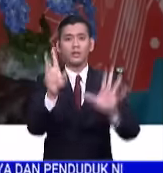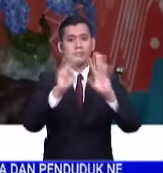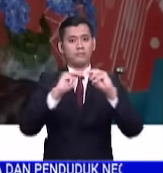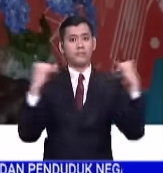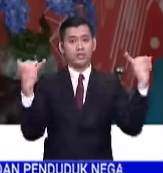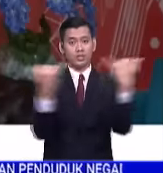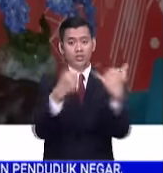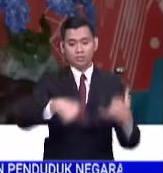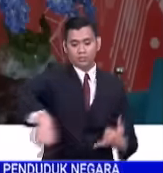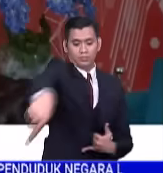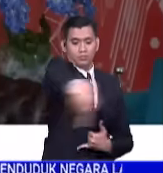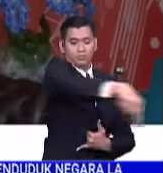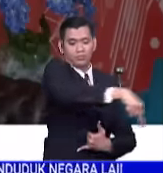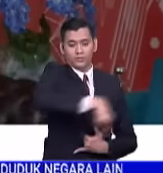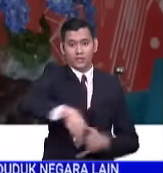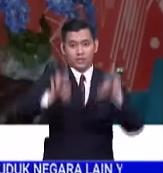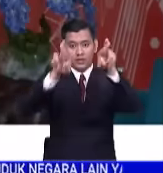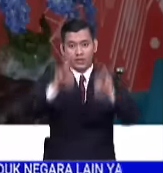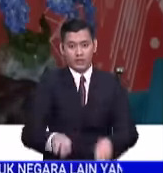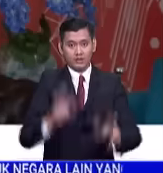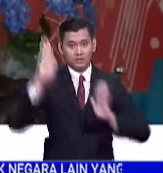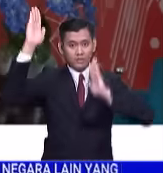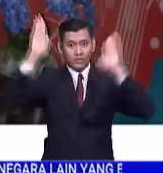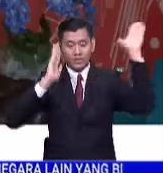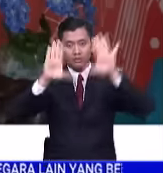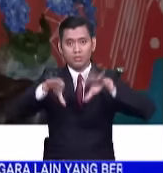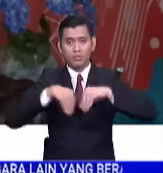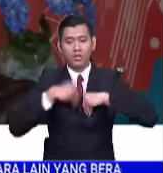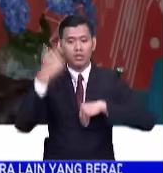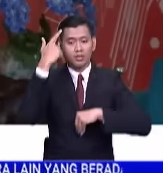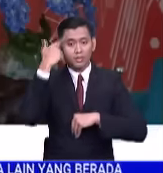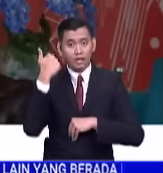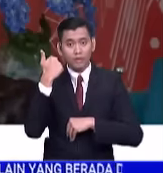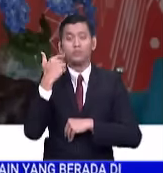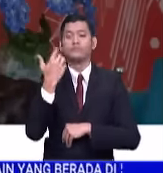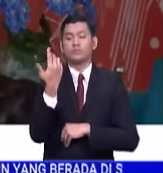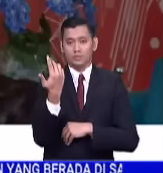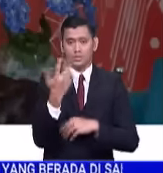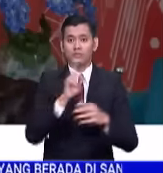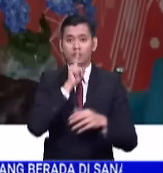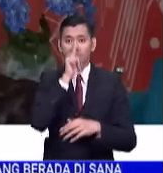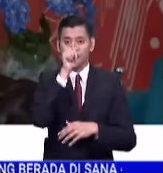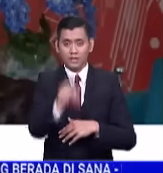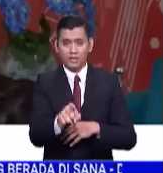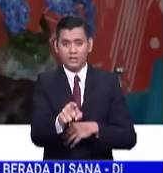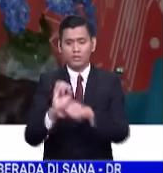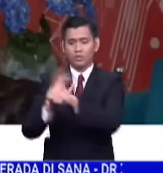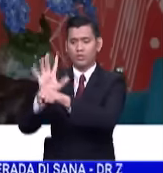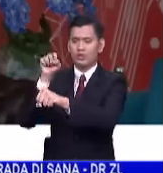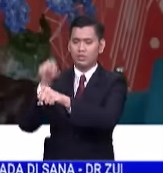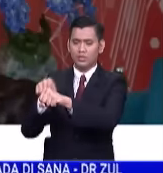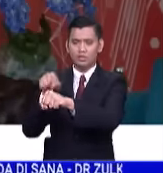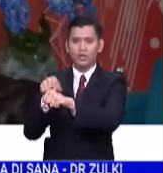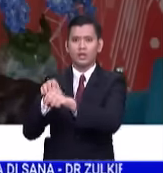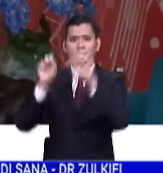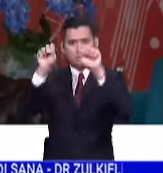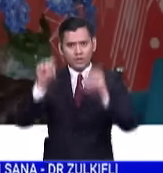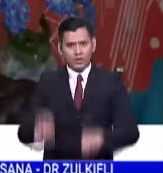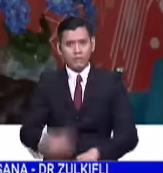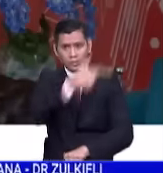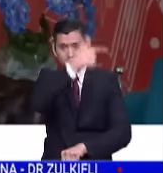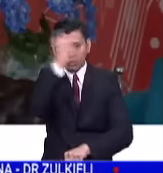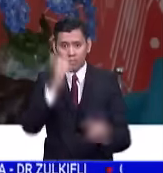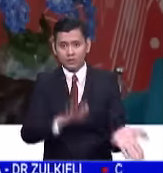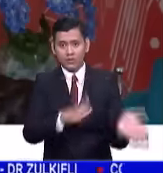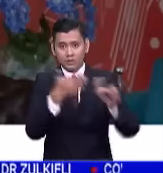menerima bahawa CIB itu satu pembunuh era baharu yang paling kejam di dunia yang boleh meragut nyawa dalam masa